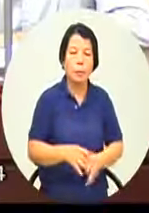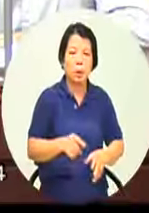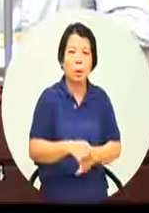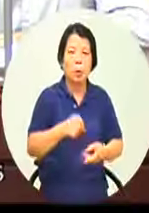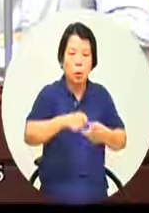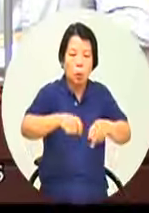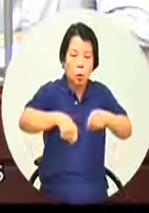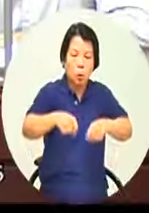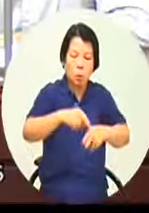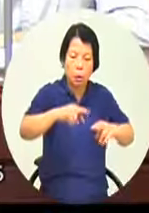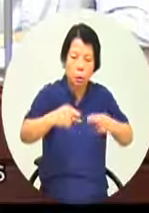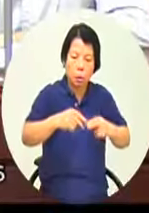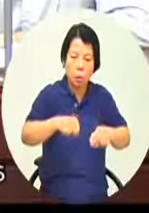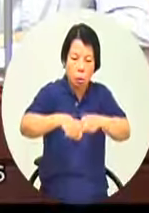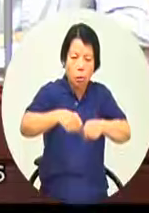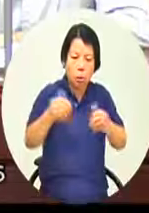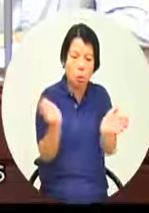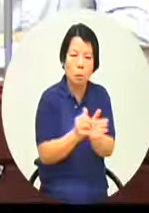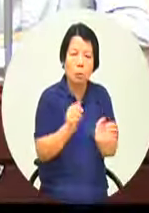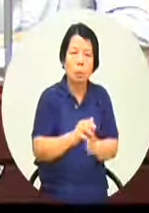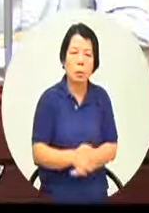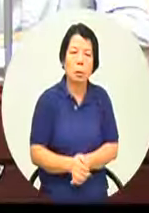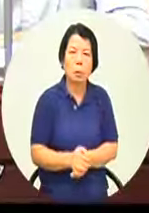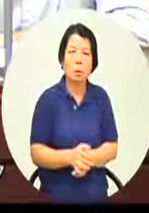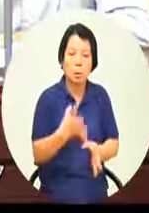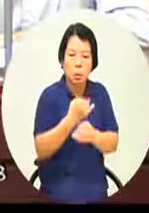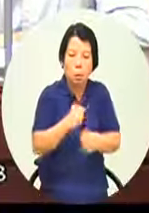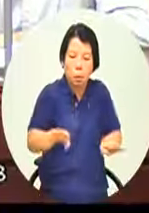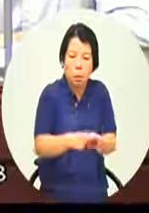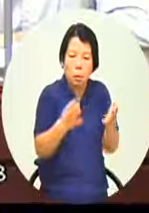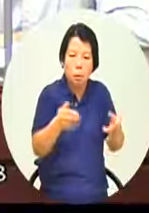好了。 那所以什么时候可以开始 因为